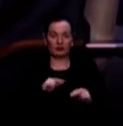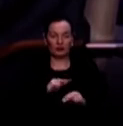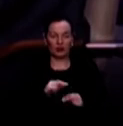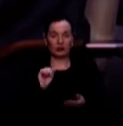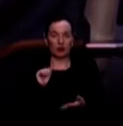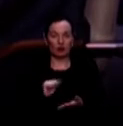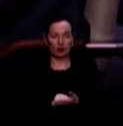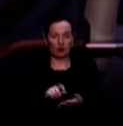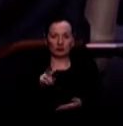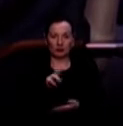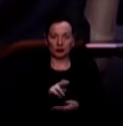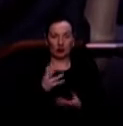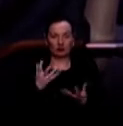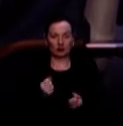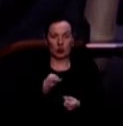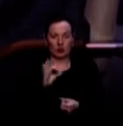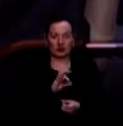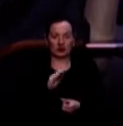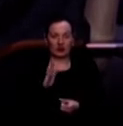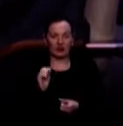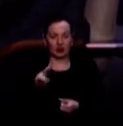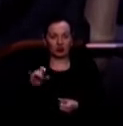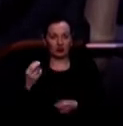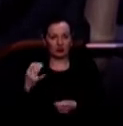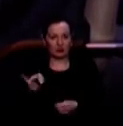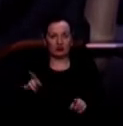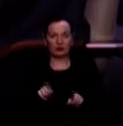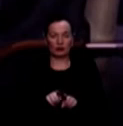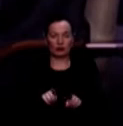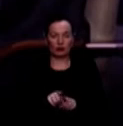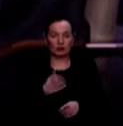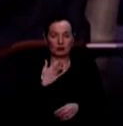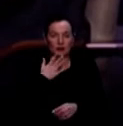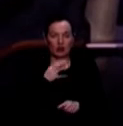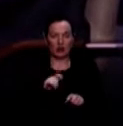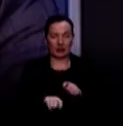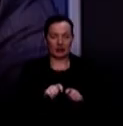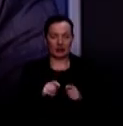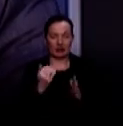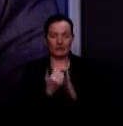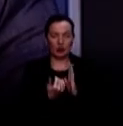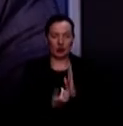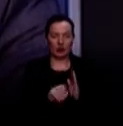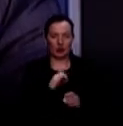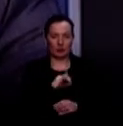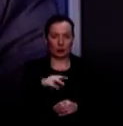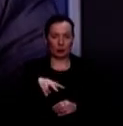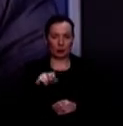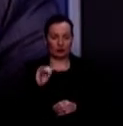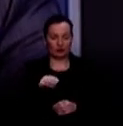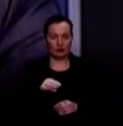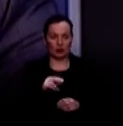я і ще Олександр Волошинський, також національний експерт програми «Юліт». У робочій групі також